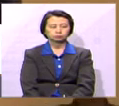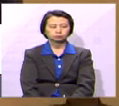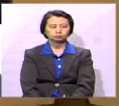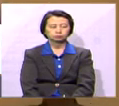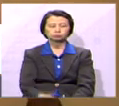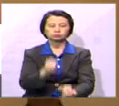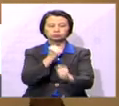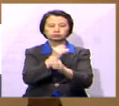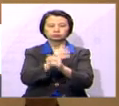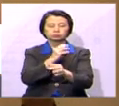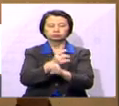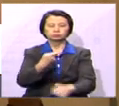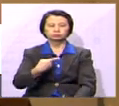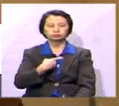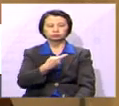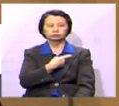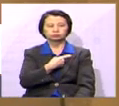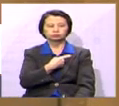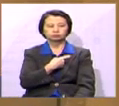kesungguhan kita,